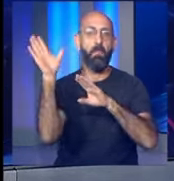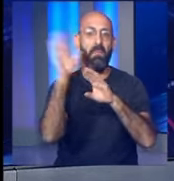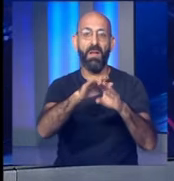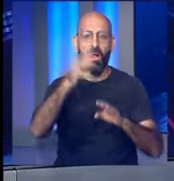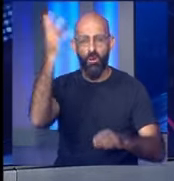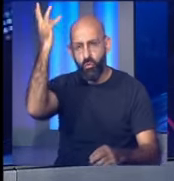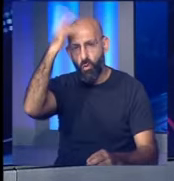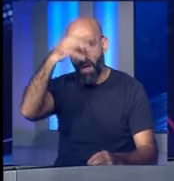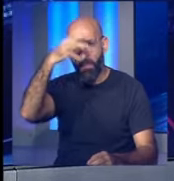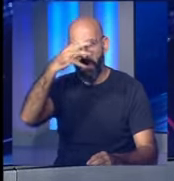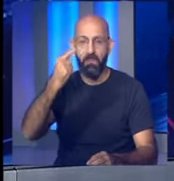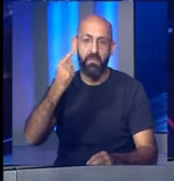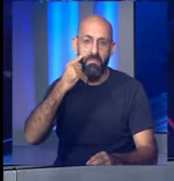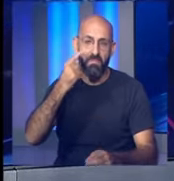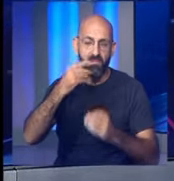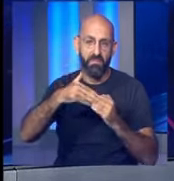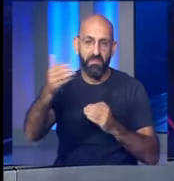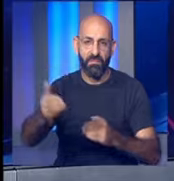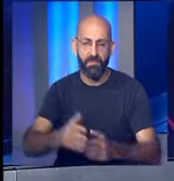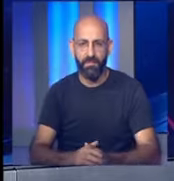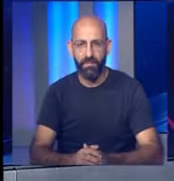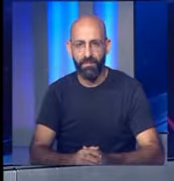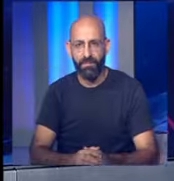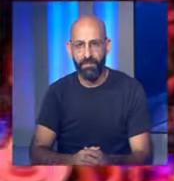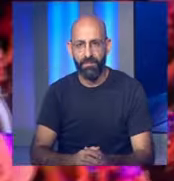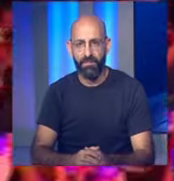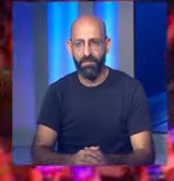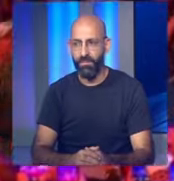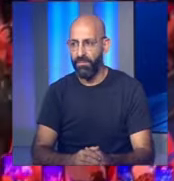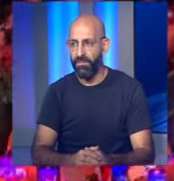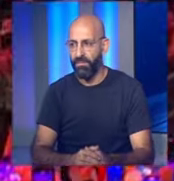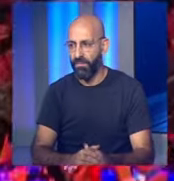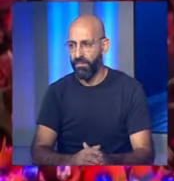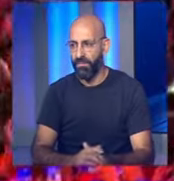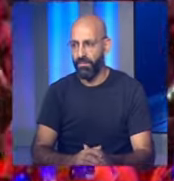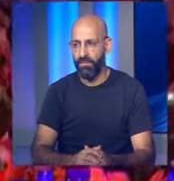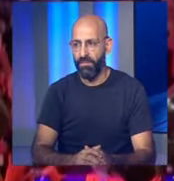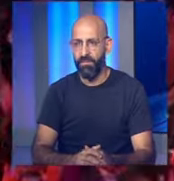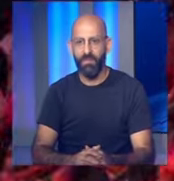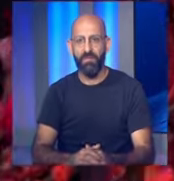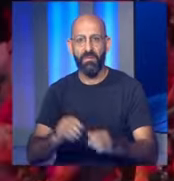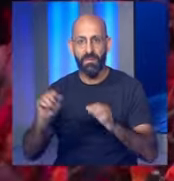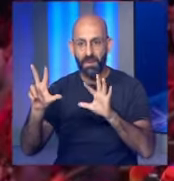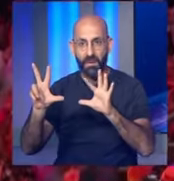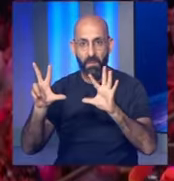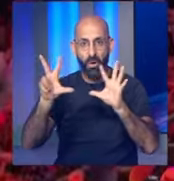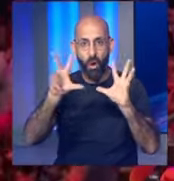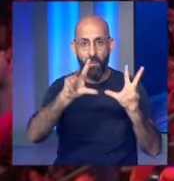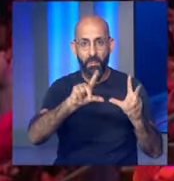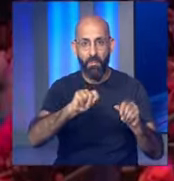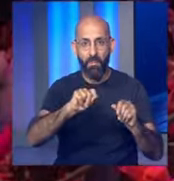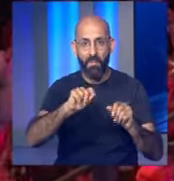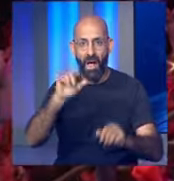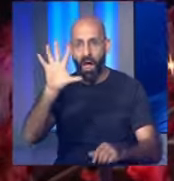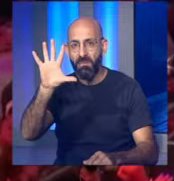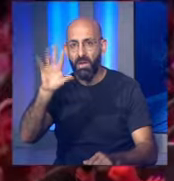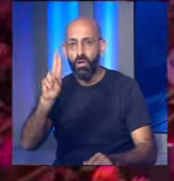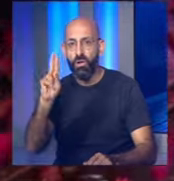48% يدعمون ترامب. قبل 8 أيام من اليوم